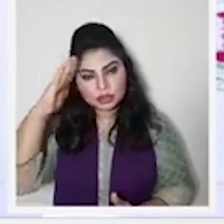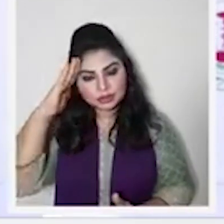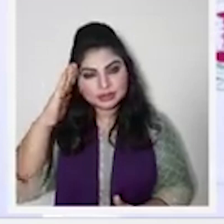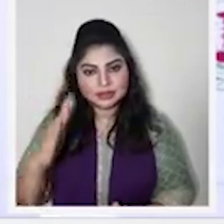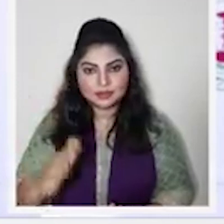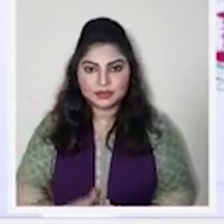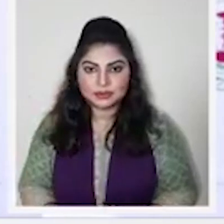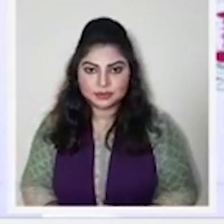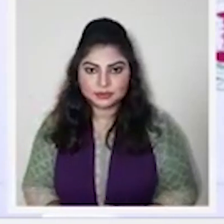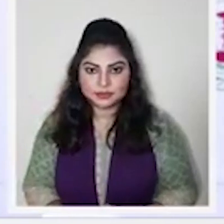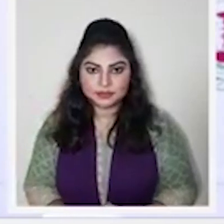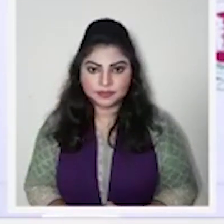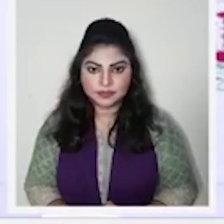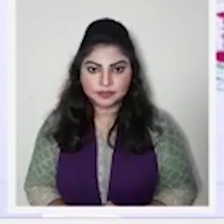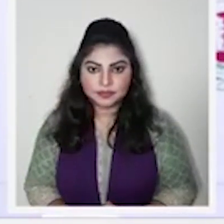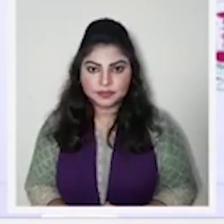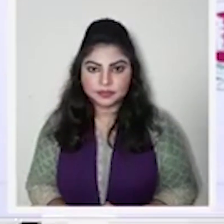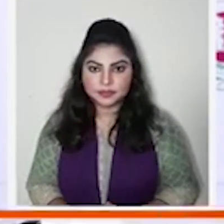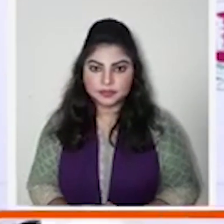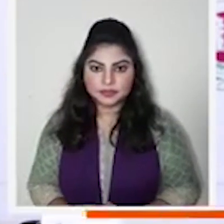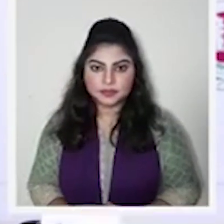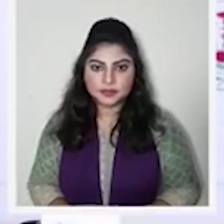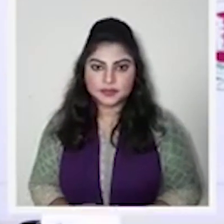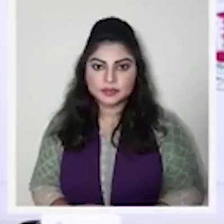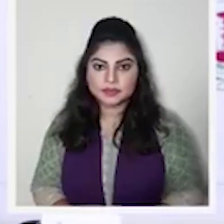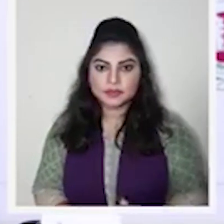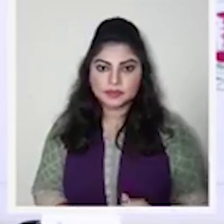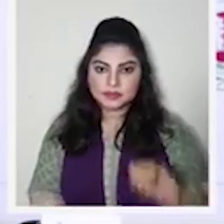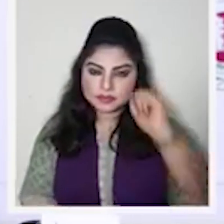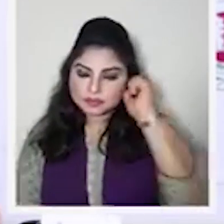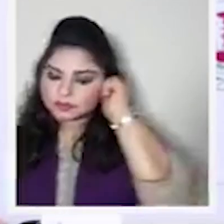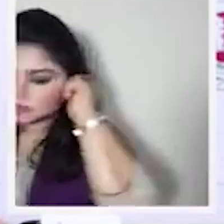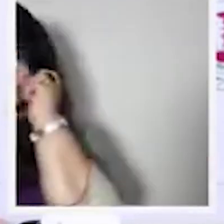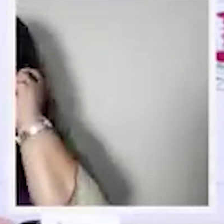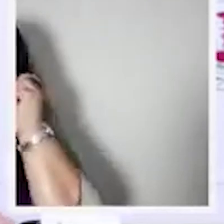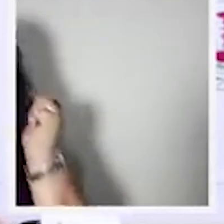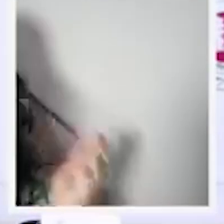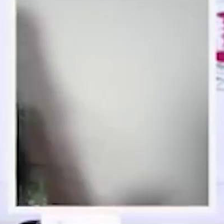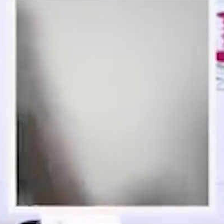আমরা বাংলাদেশকে সুস্থ রাখি, ভালো থাকি। সবাইকে অনেক অনেক ধন্যবাদ। আসসালামু আলাইকুম।